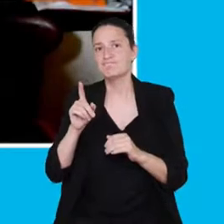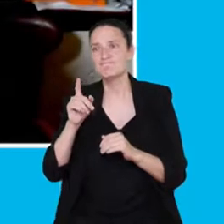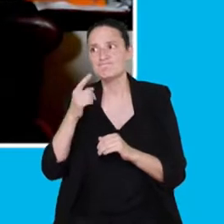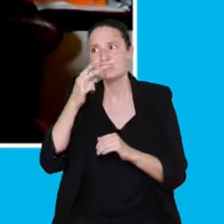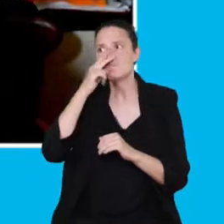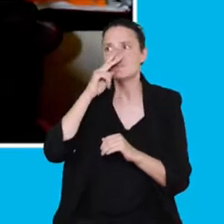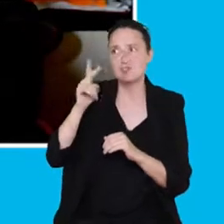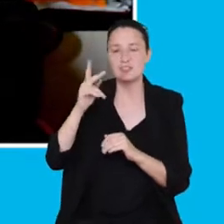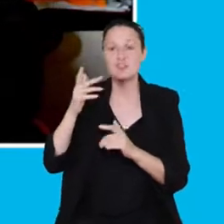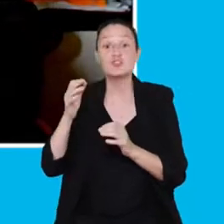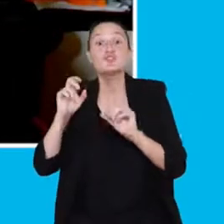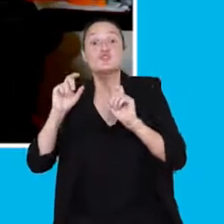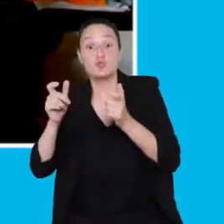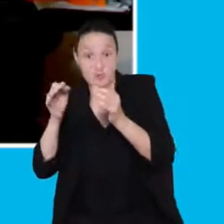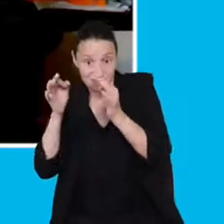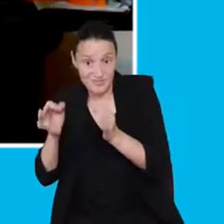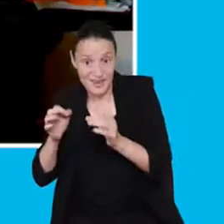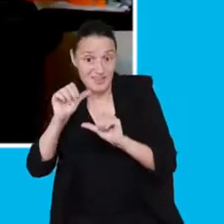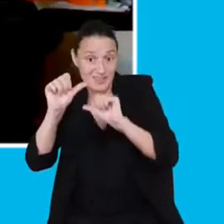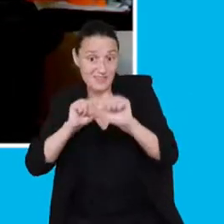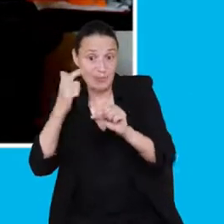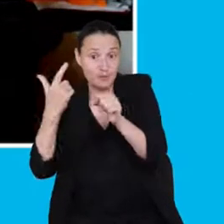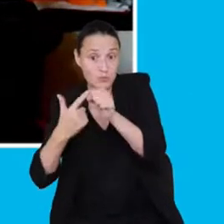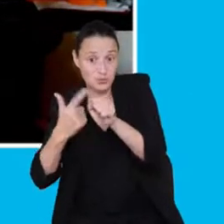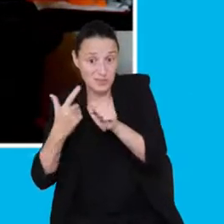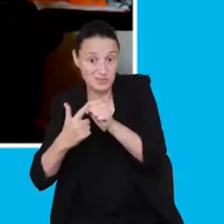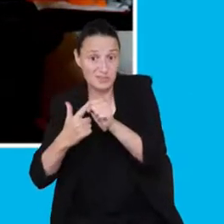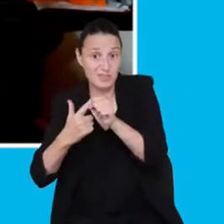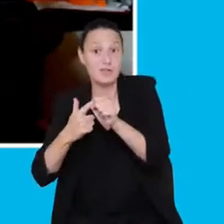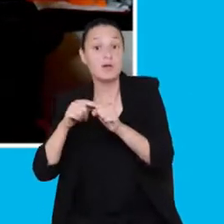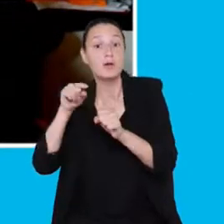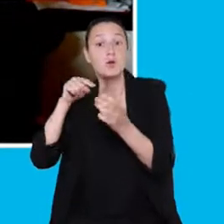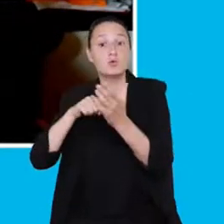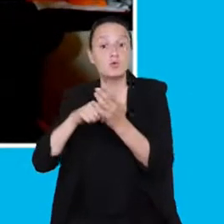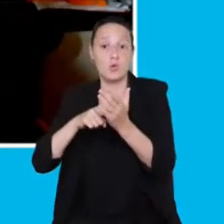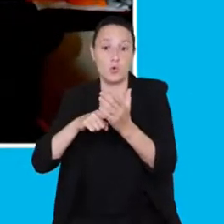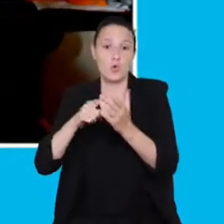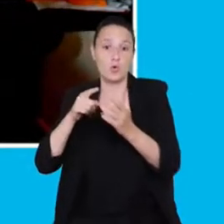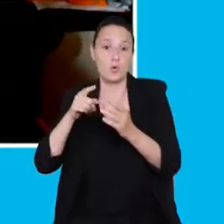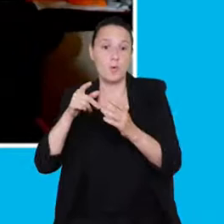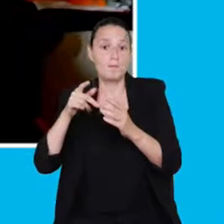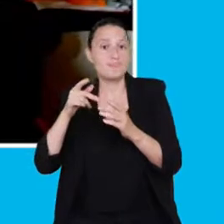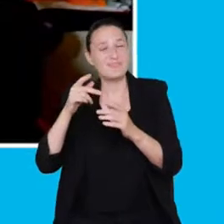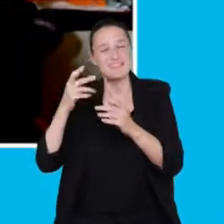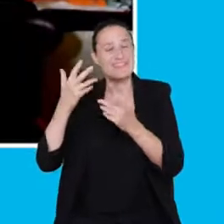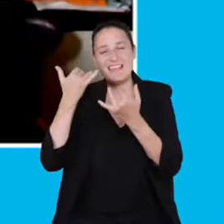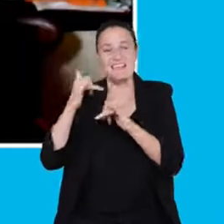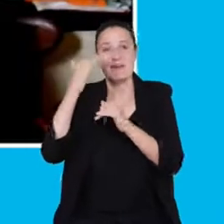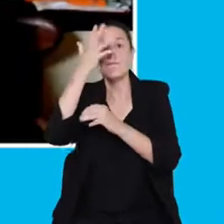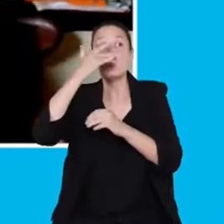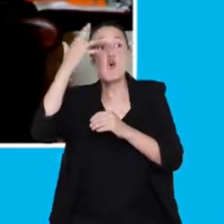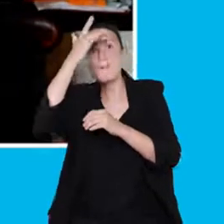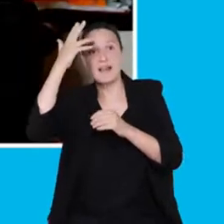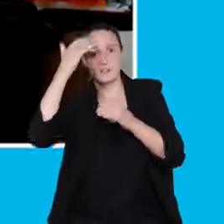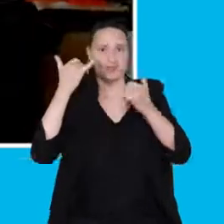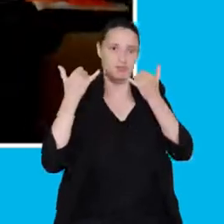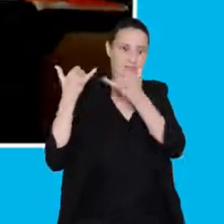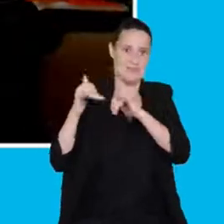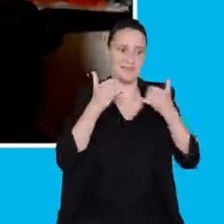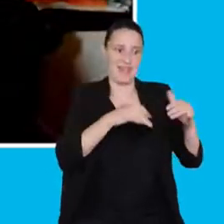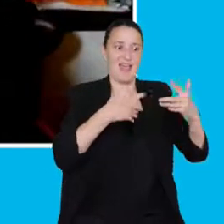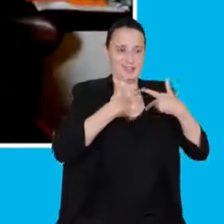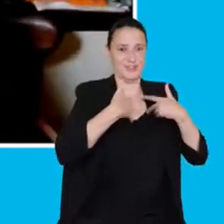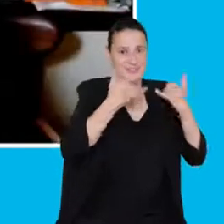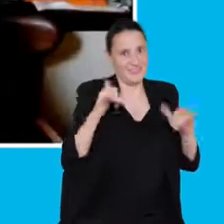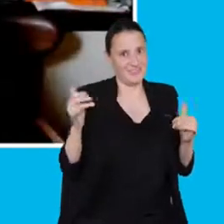co jest, co budują powiedzmy w latach 20, znacznie odbiega od tego, co sobie wyobrażali. A więc trochę